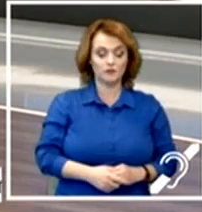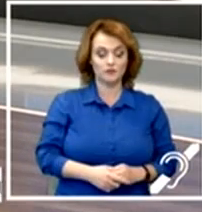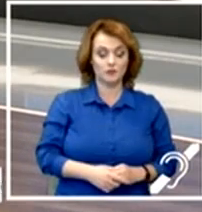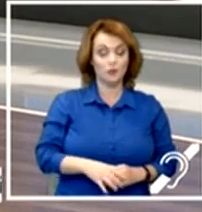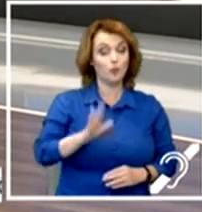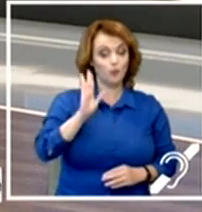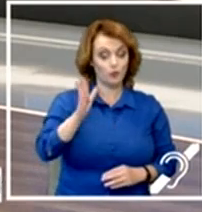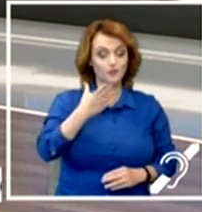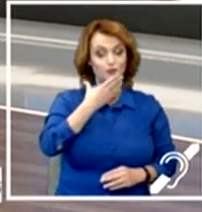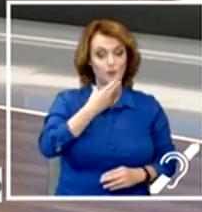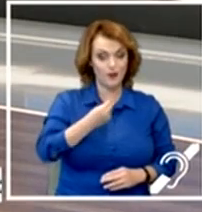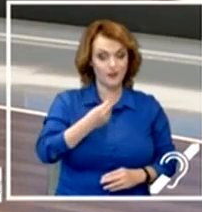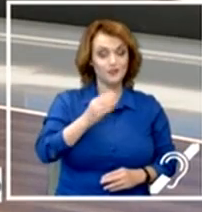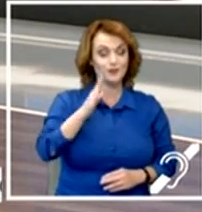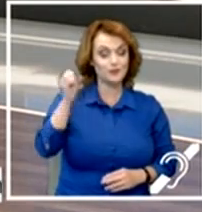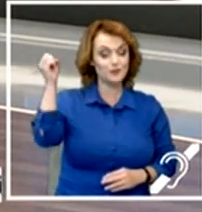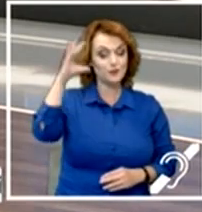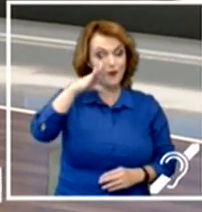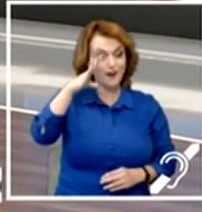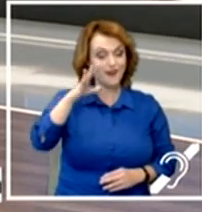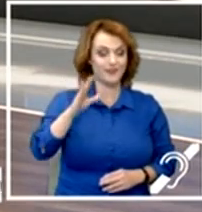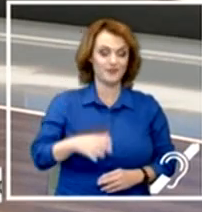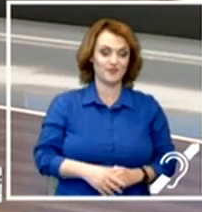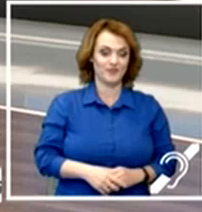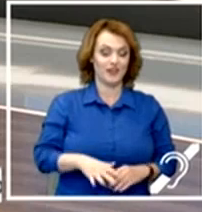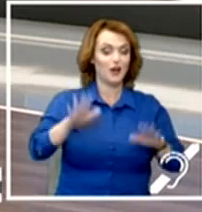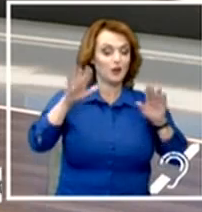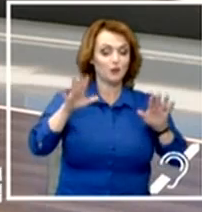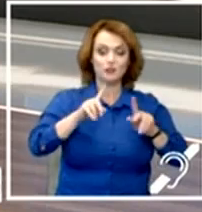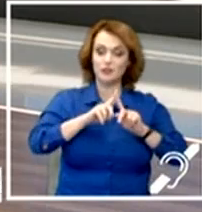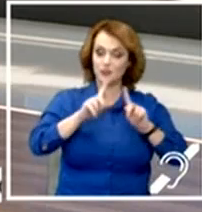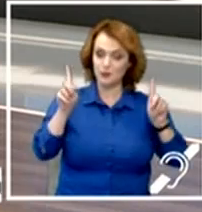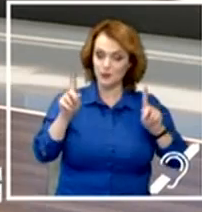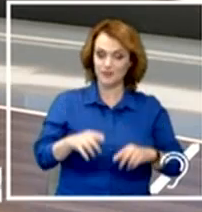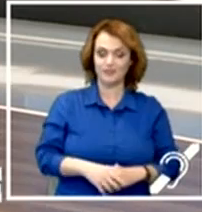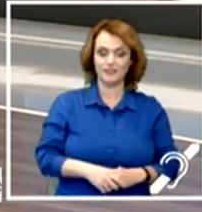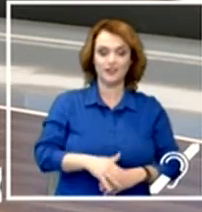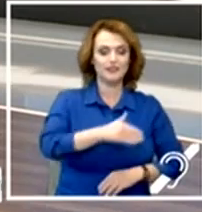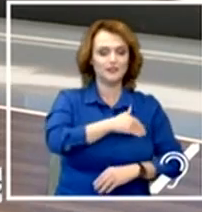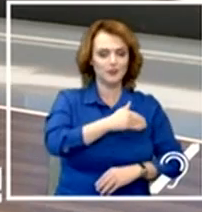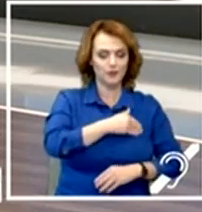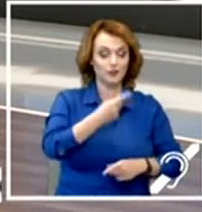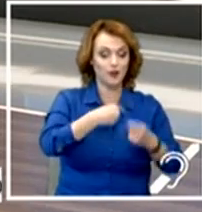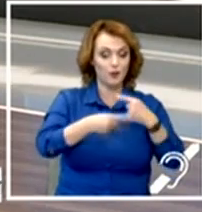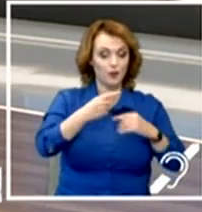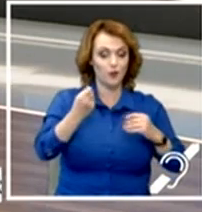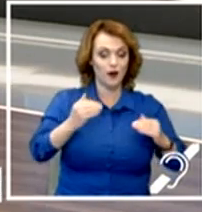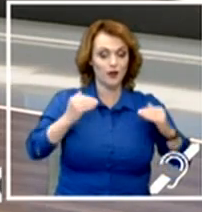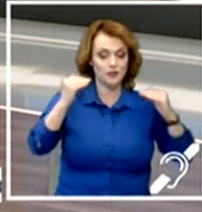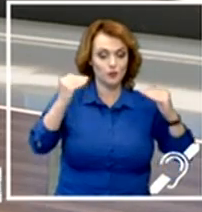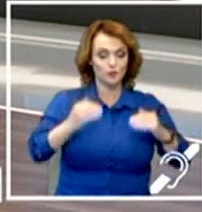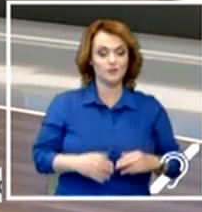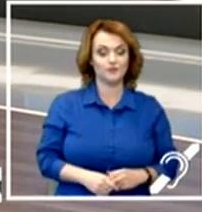redeveni frumoasă pentru că soarele își va face din nou apariția. Ploile vor lipsi cu desăvârșire, iar temperaturile vor mai urca câteva grade în